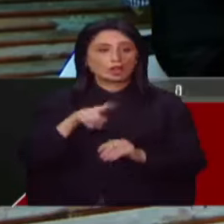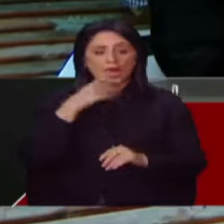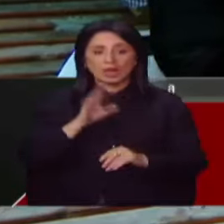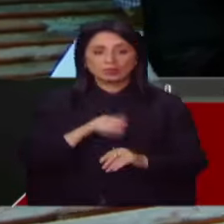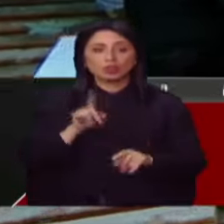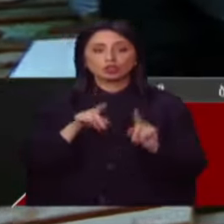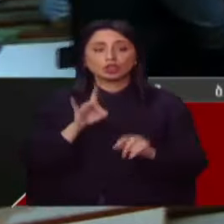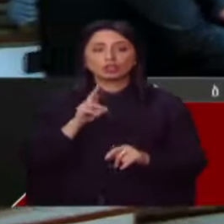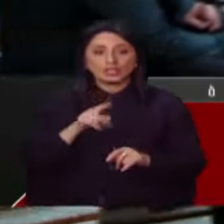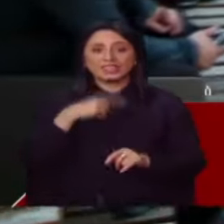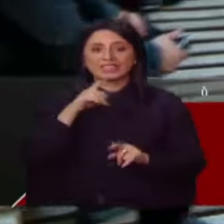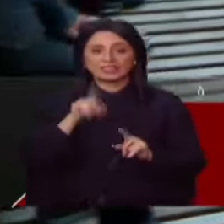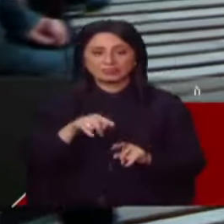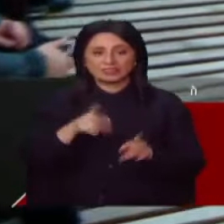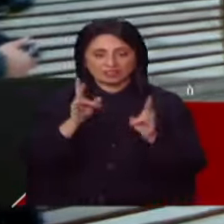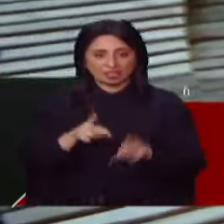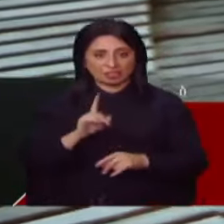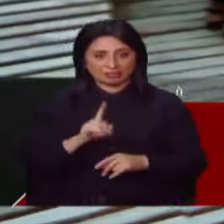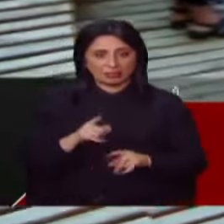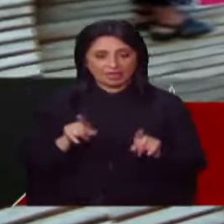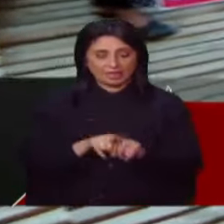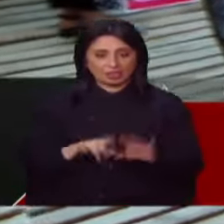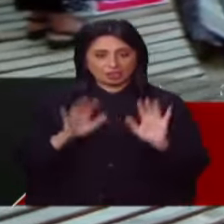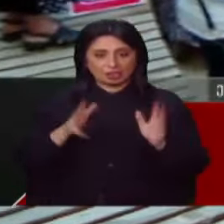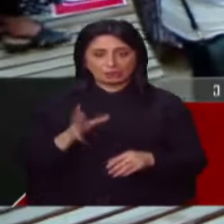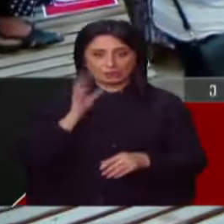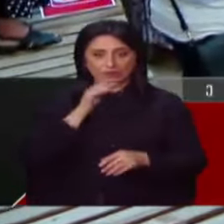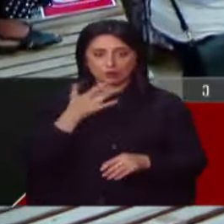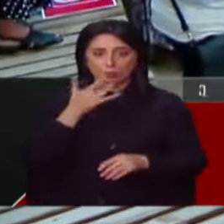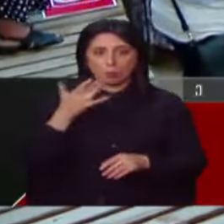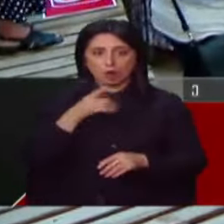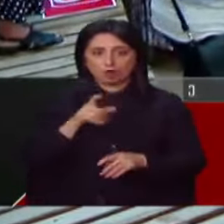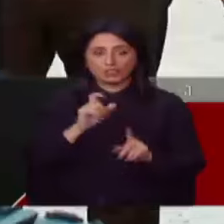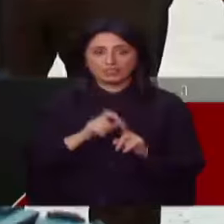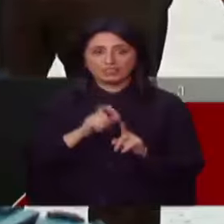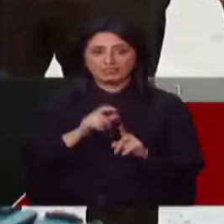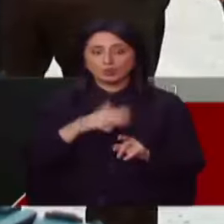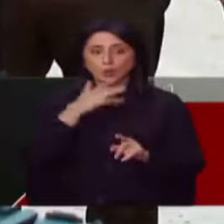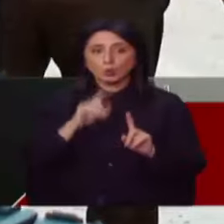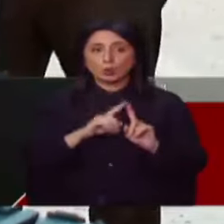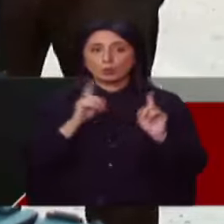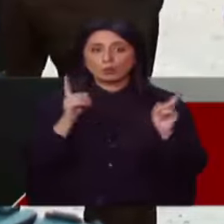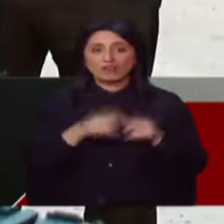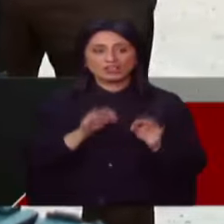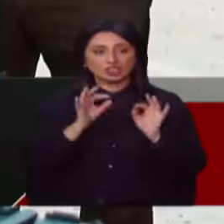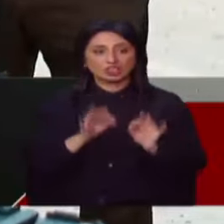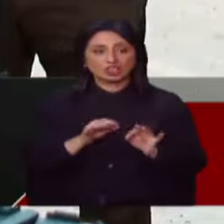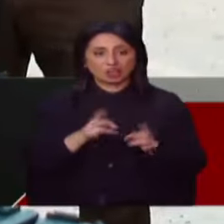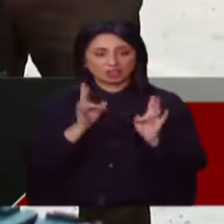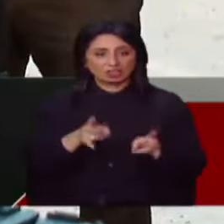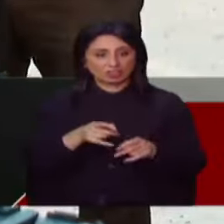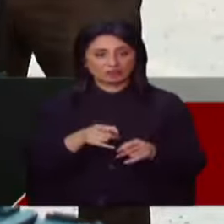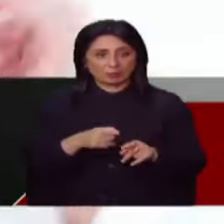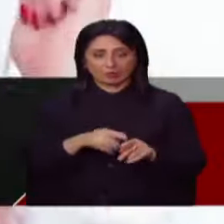თქმას ზოგჯერ კი თქმითაც დაშავდების. ეს ის შემთხვევაა, როდესაც პოლიტიკოსის ნათქვამი უმრავლესობისთვის სწორედ